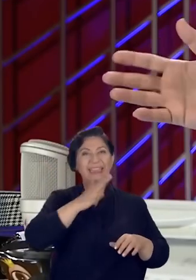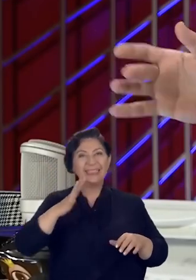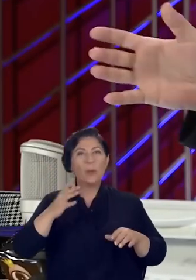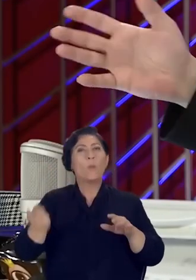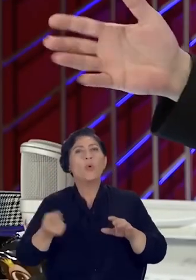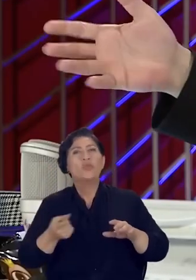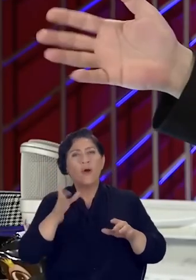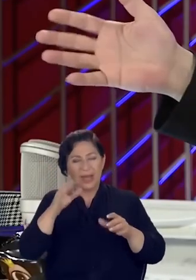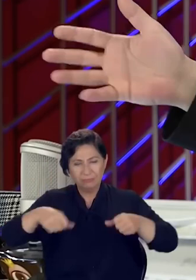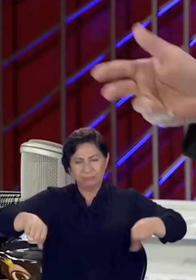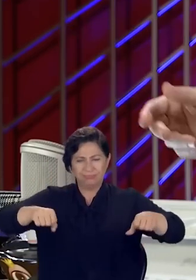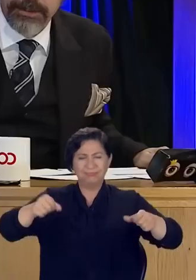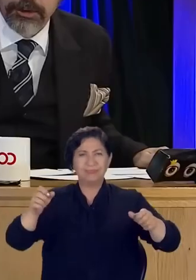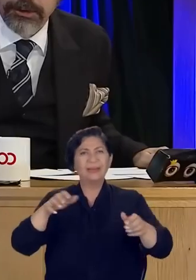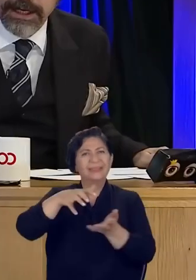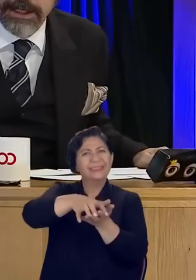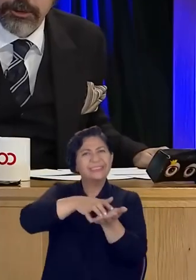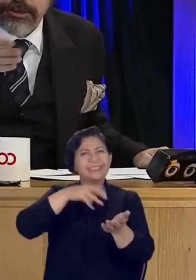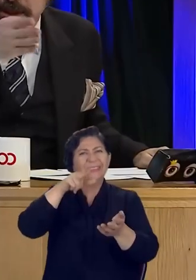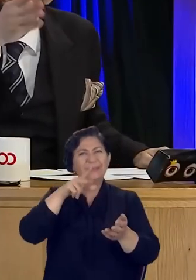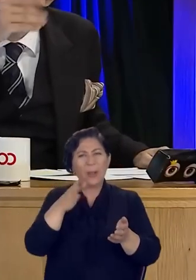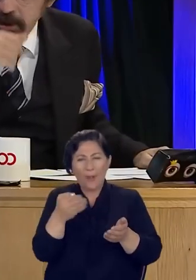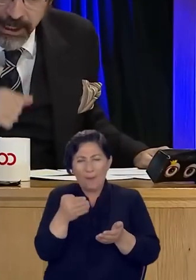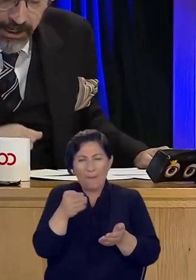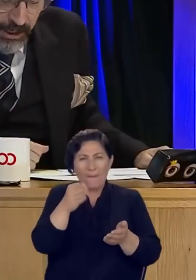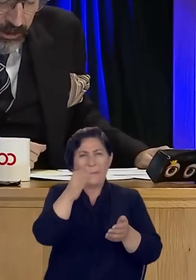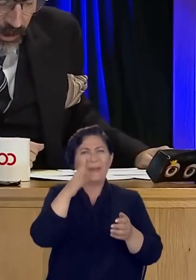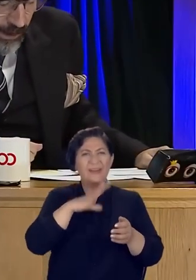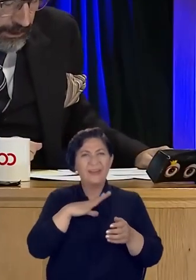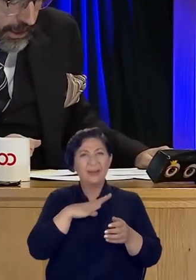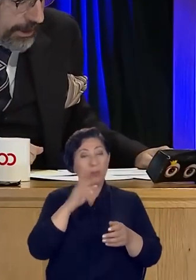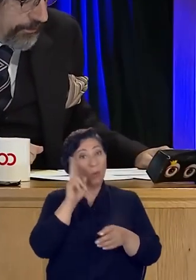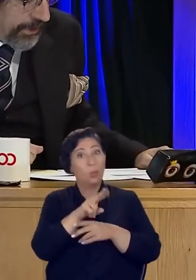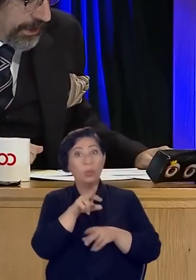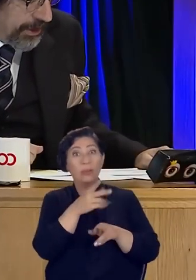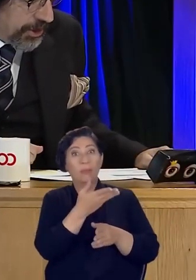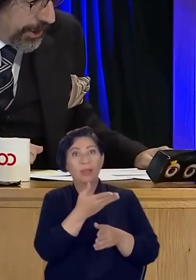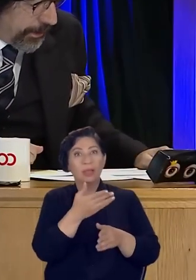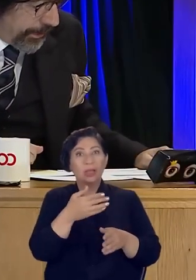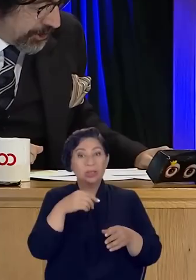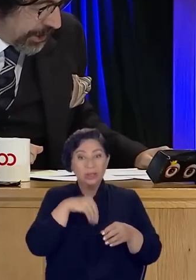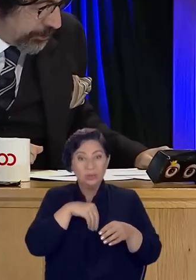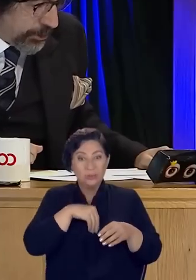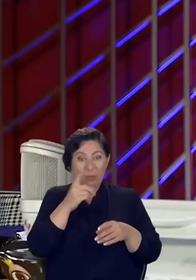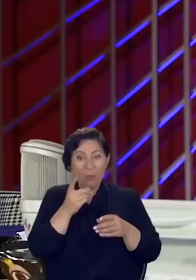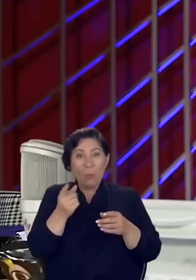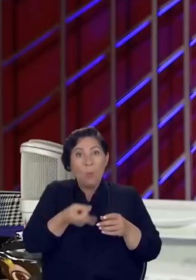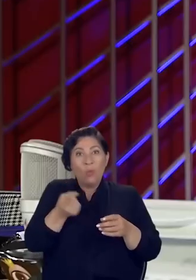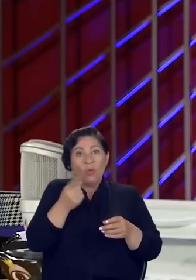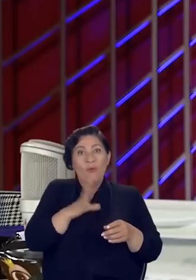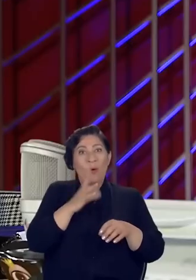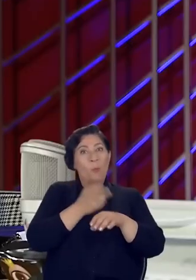pancar motorlar vardır. Onlara dokuzluk pancar motor derler küçük tekneleri böyle. Şey vallahi içinde bir pancar motoru